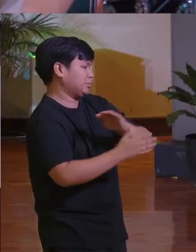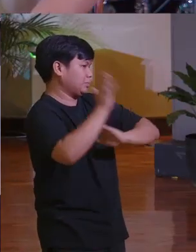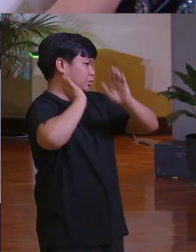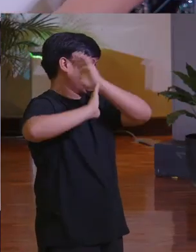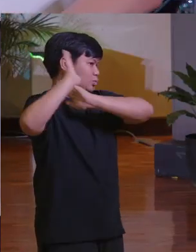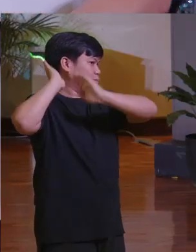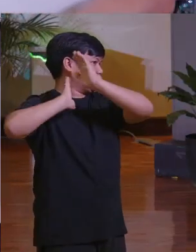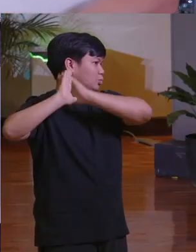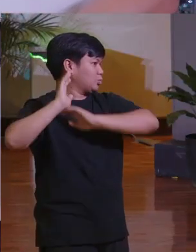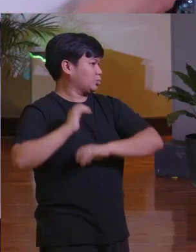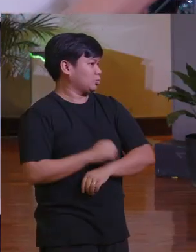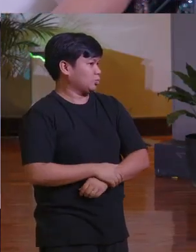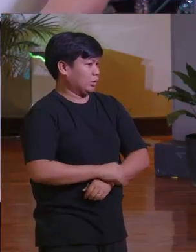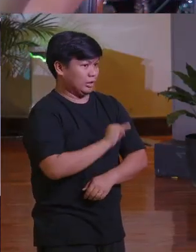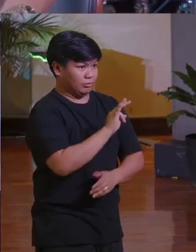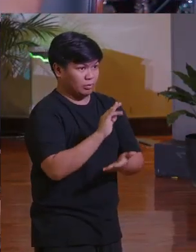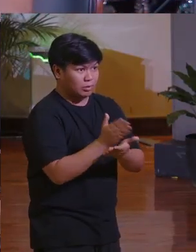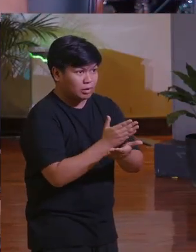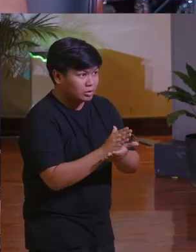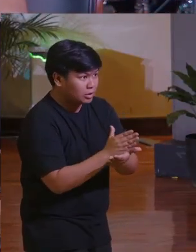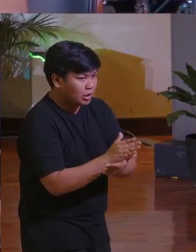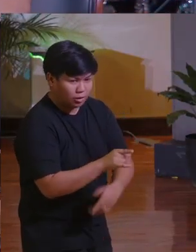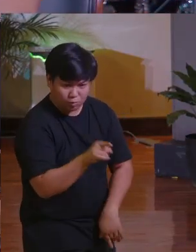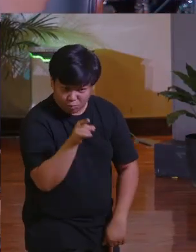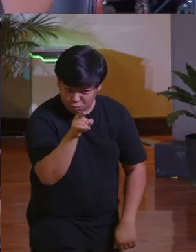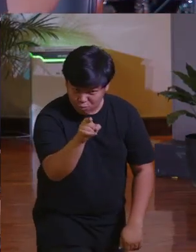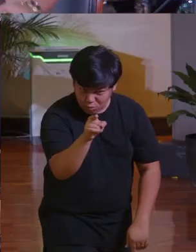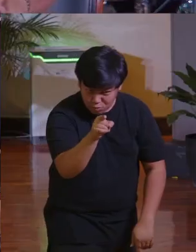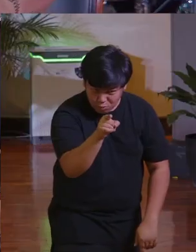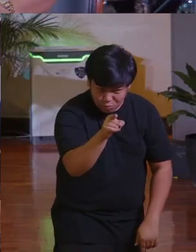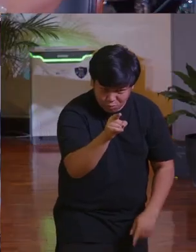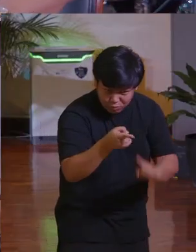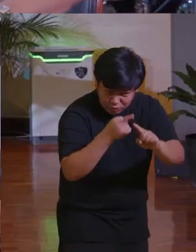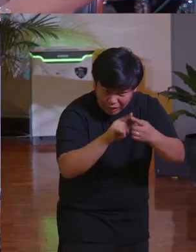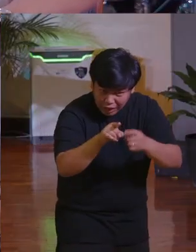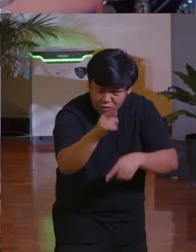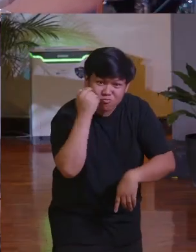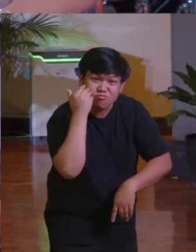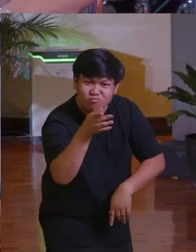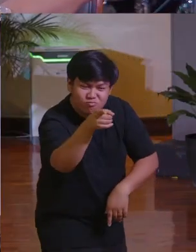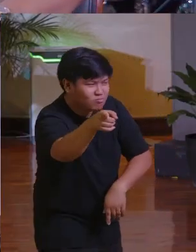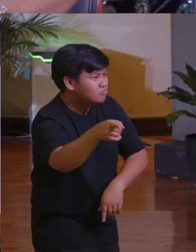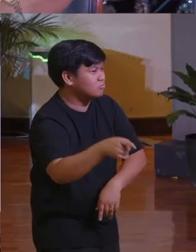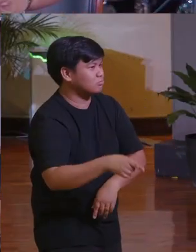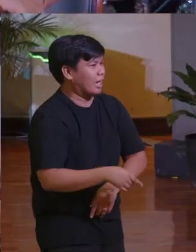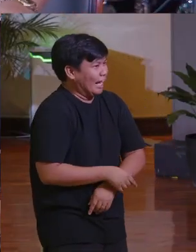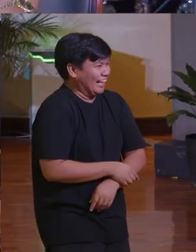Napakagandang opening yan, ano? Mag-share kayo ng gospel. Alam mo, kapatid, patay ka.